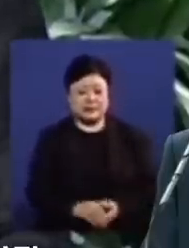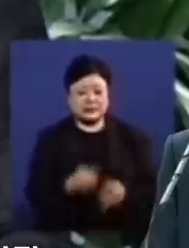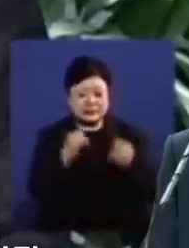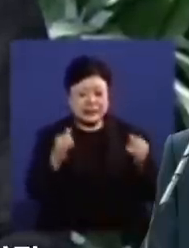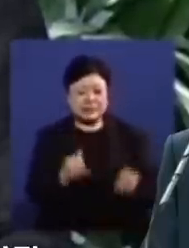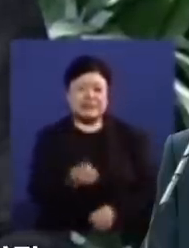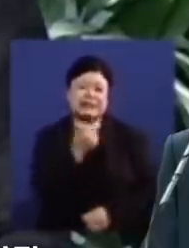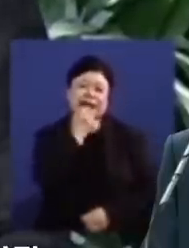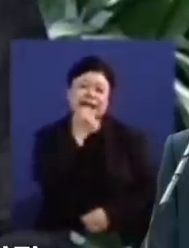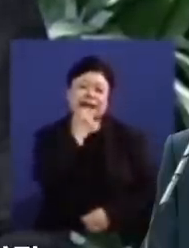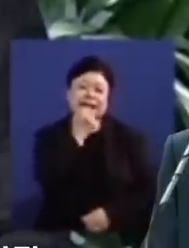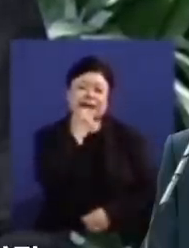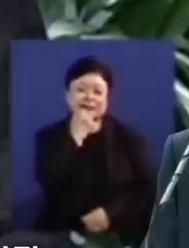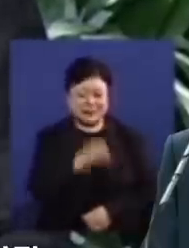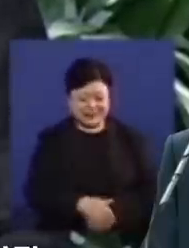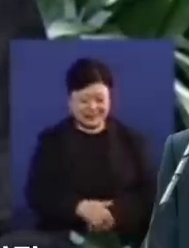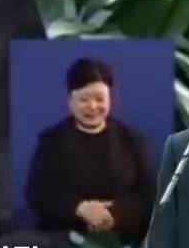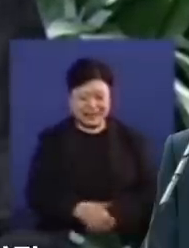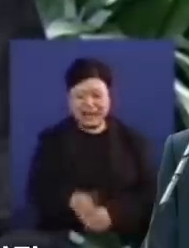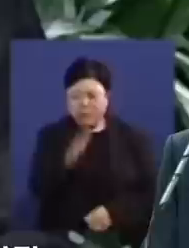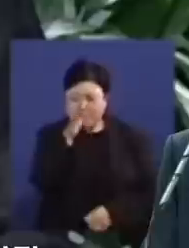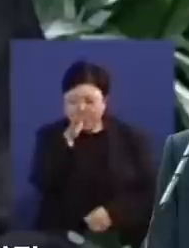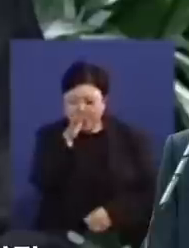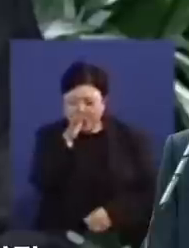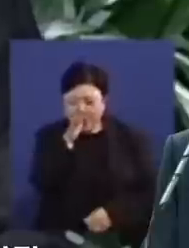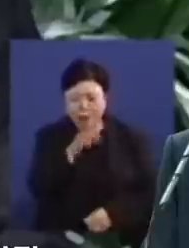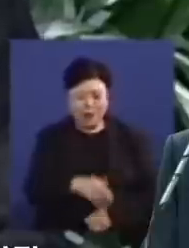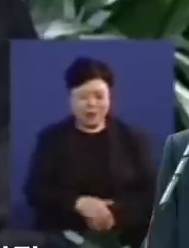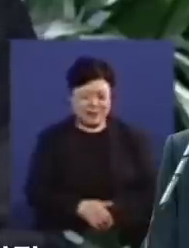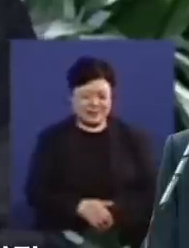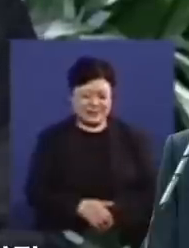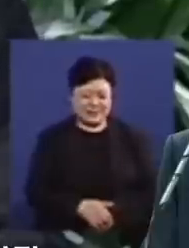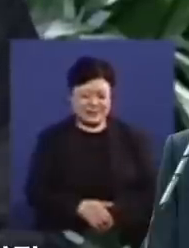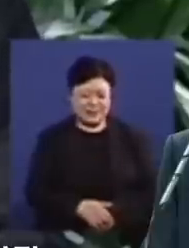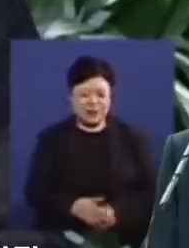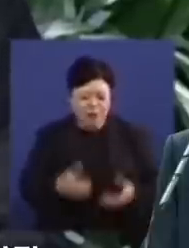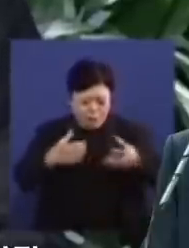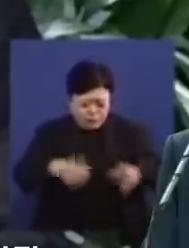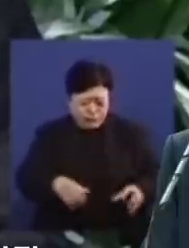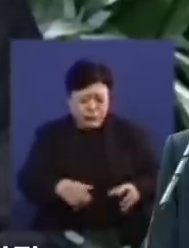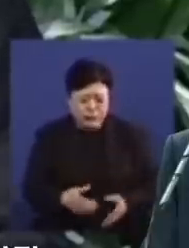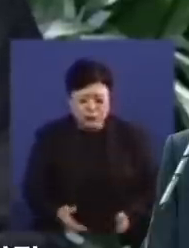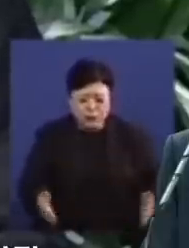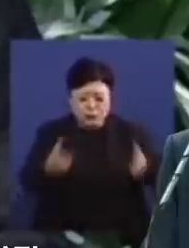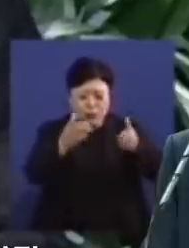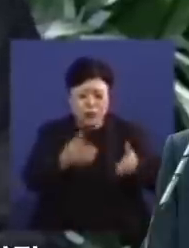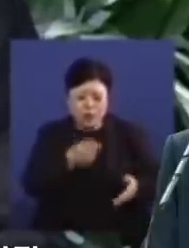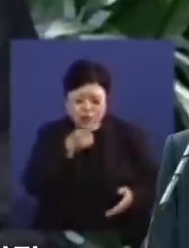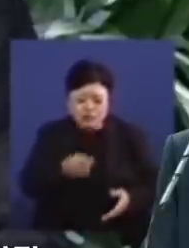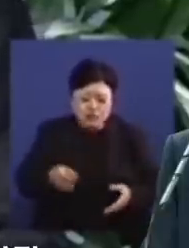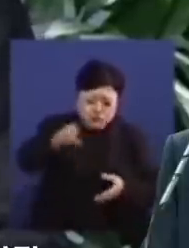소고자식 웃었습니다. 저 바보 같은 녀석 보아라. 밑빠진 독에 우물물을